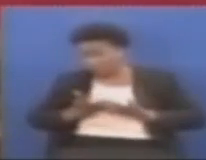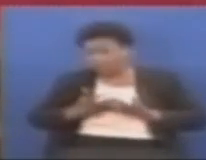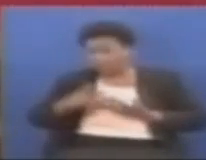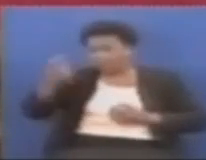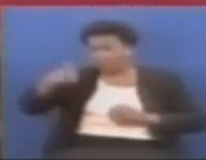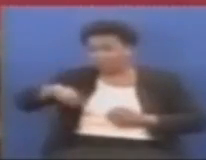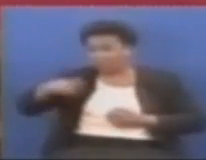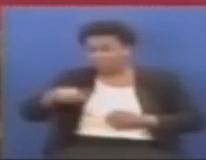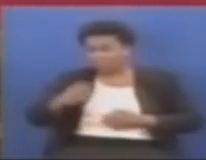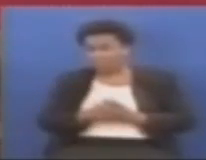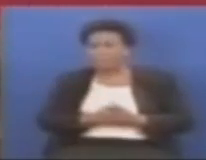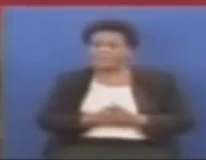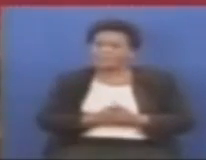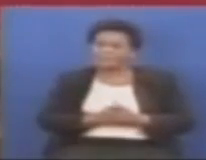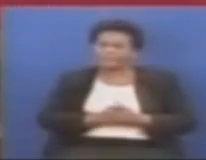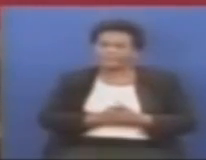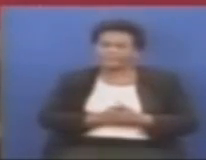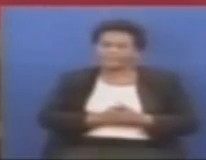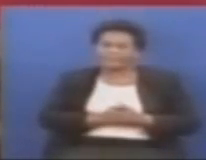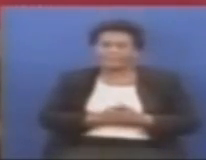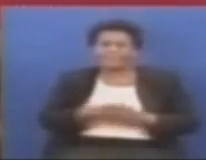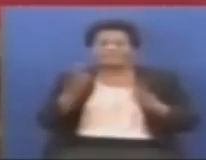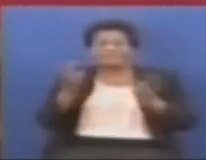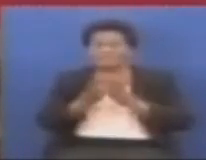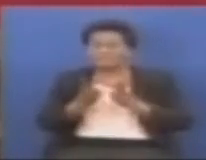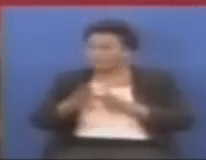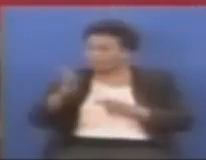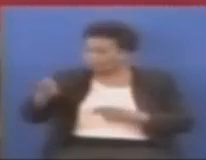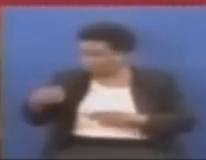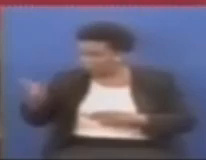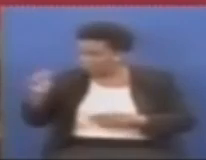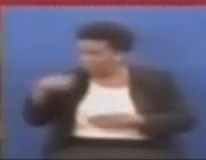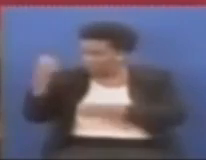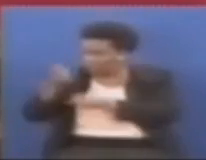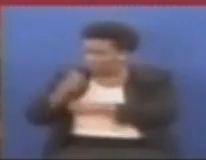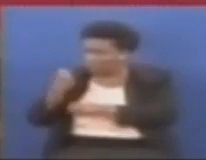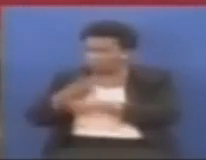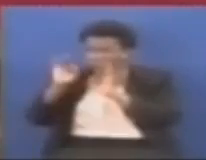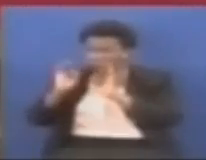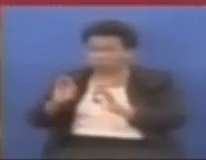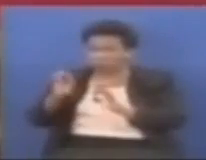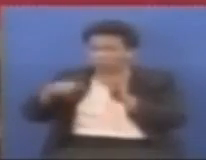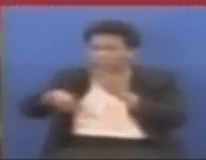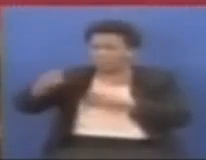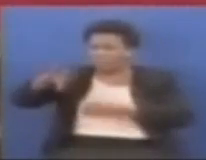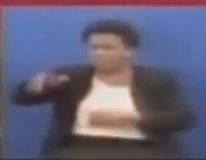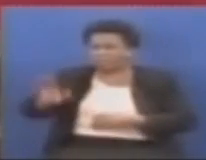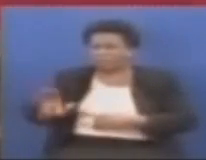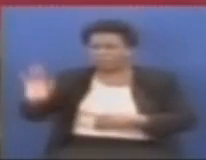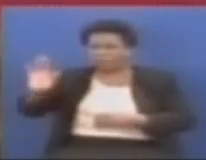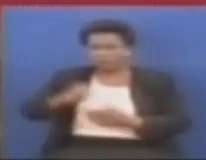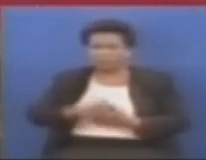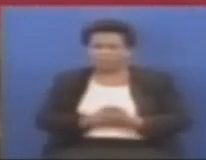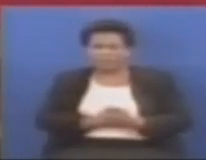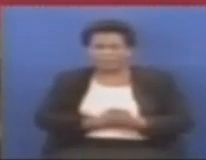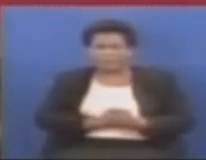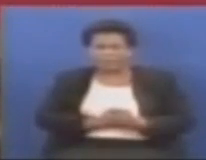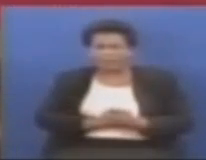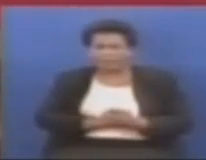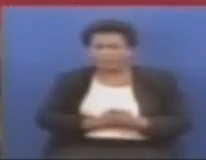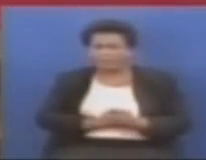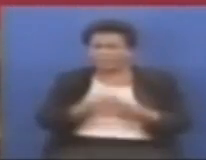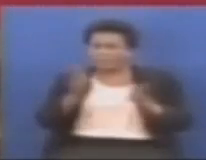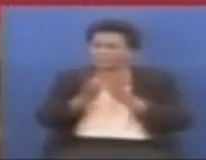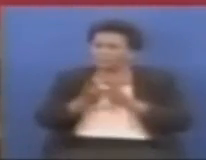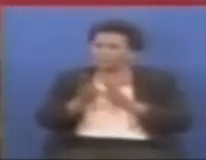kumpongeza sana waziri kwa sababu katika wilaya ya Monduli vijiji vilivyokuwa vimepatiwa umeme peke yake vilikuwa 16 na sasa karibu vijiji